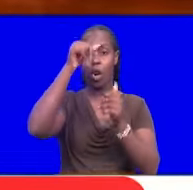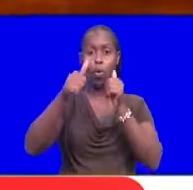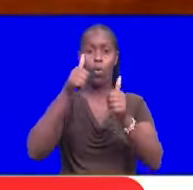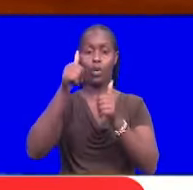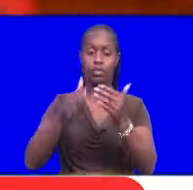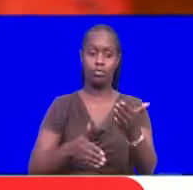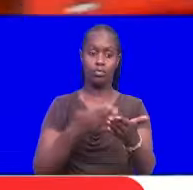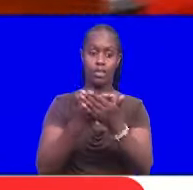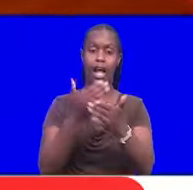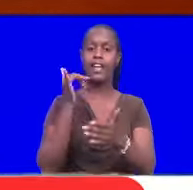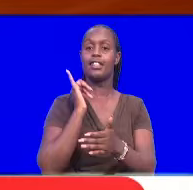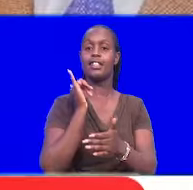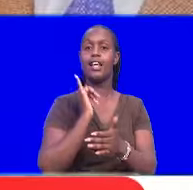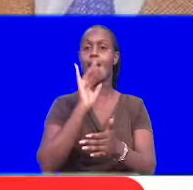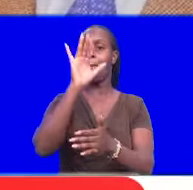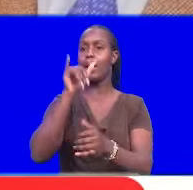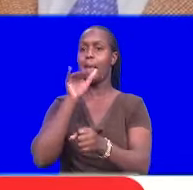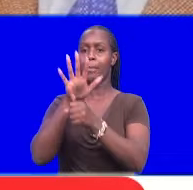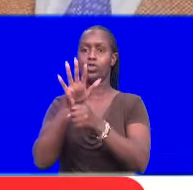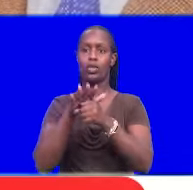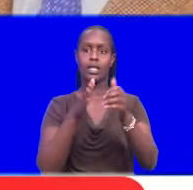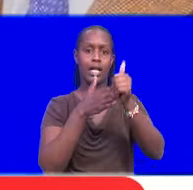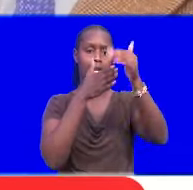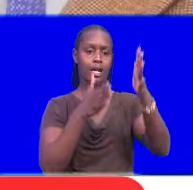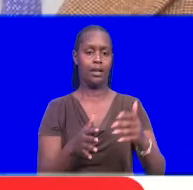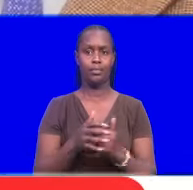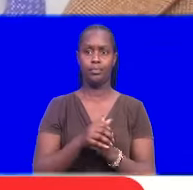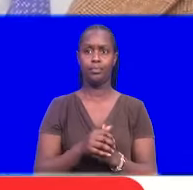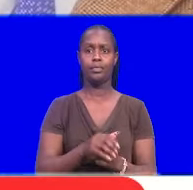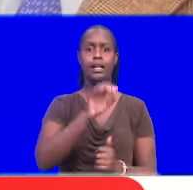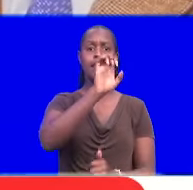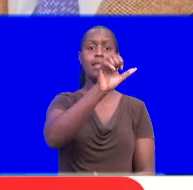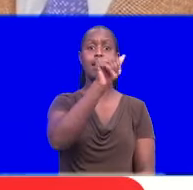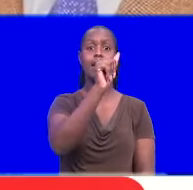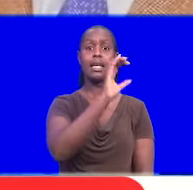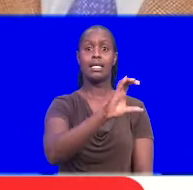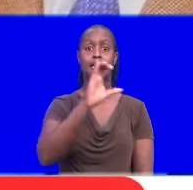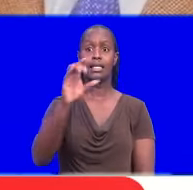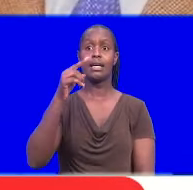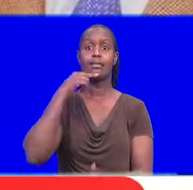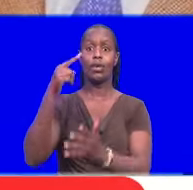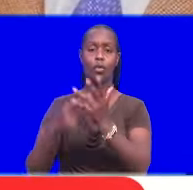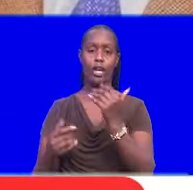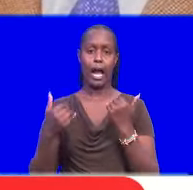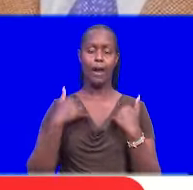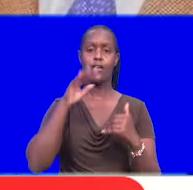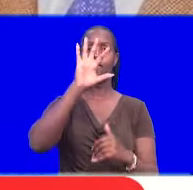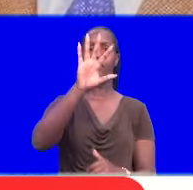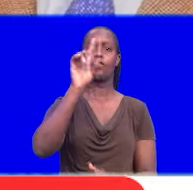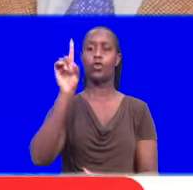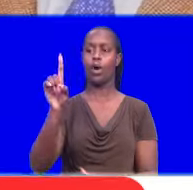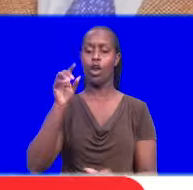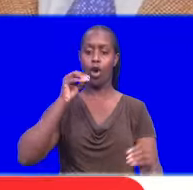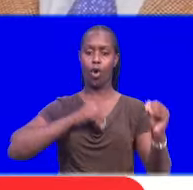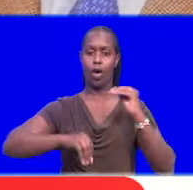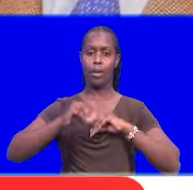na naibu wengi Zipora Kinya. The other day the EACC mentioned that they have 51 corruption cases